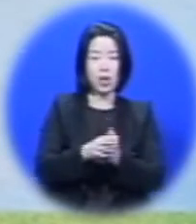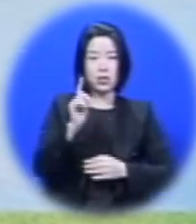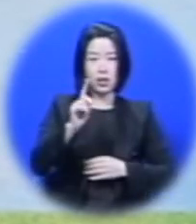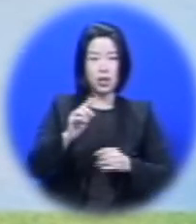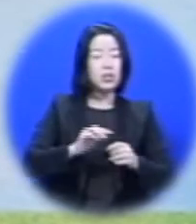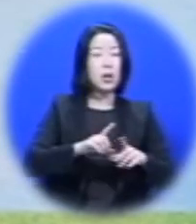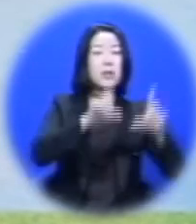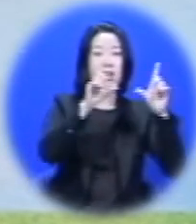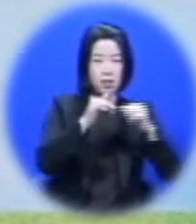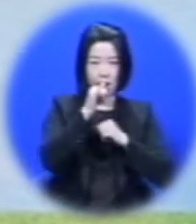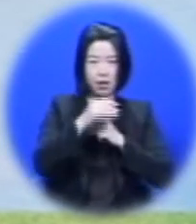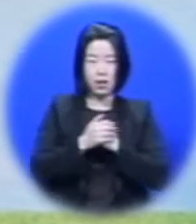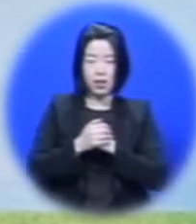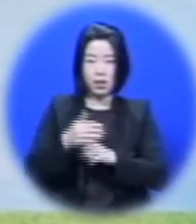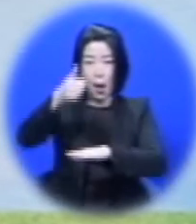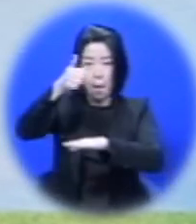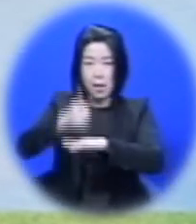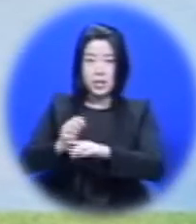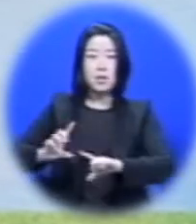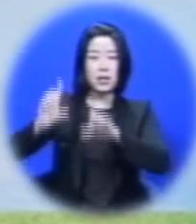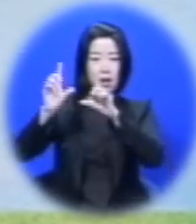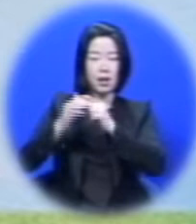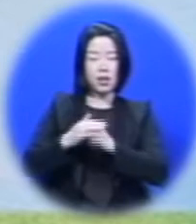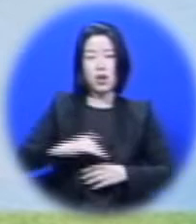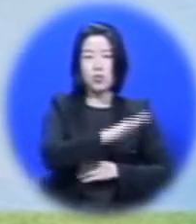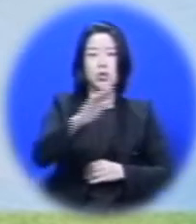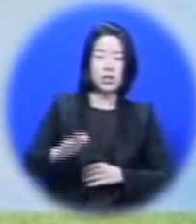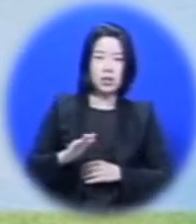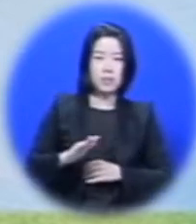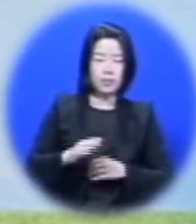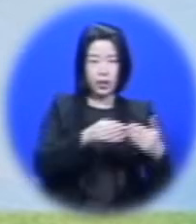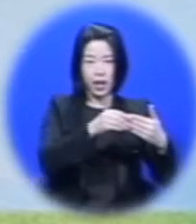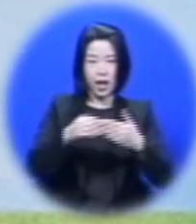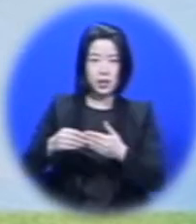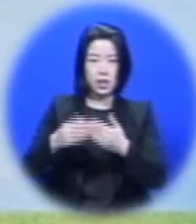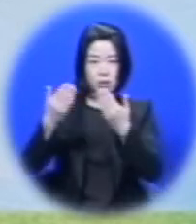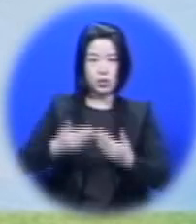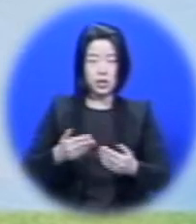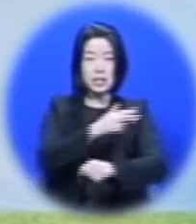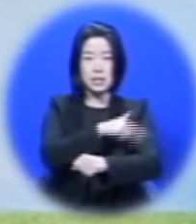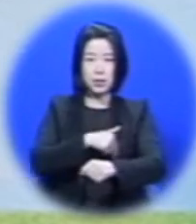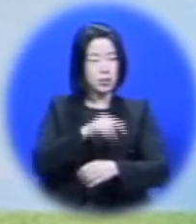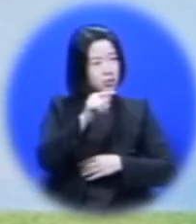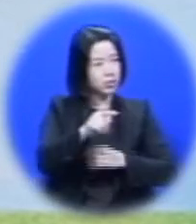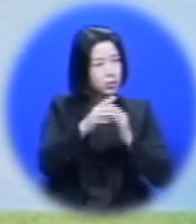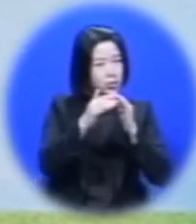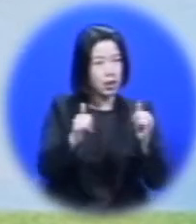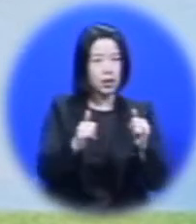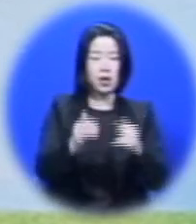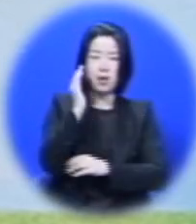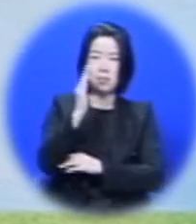번째 날이었어요. 마지막 날, 아니 우리를 가이드해 주시는 집사님이 그분 이야기를